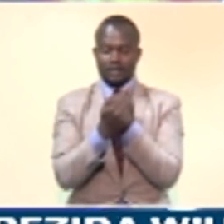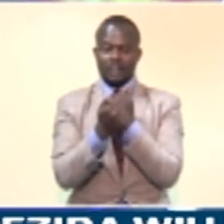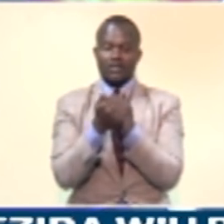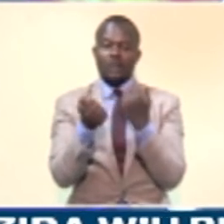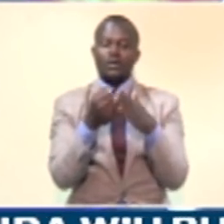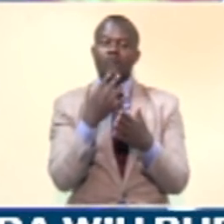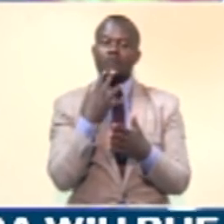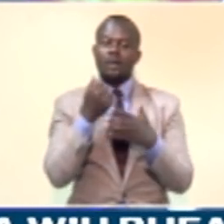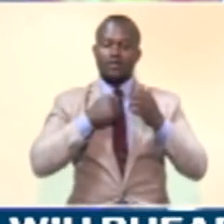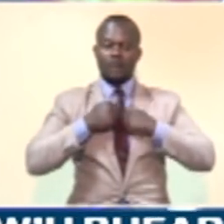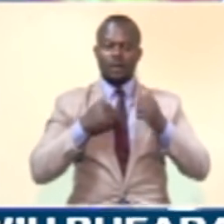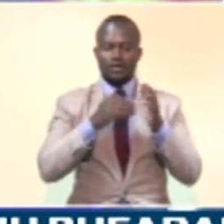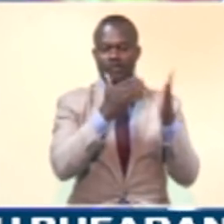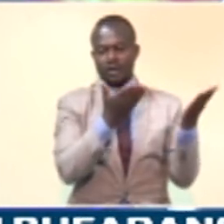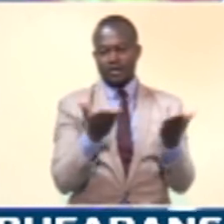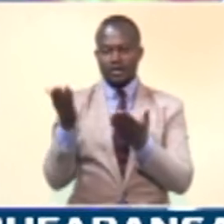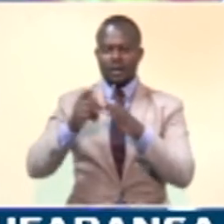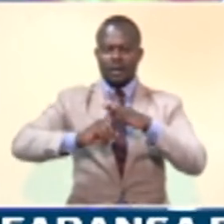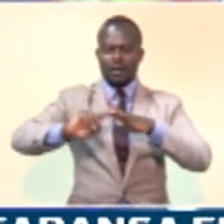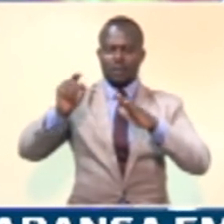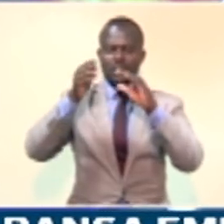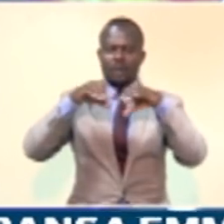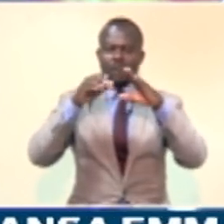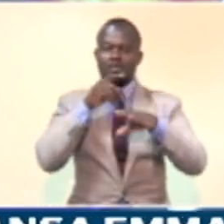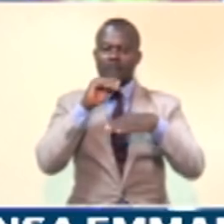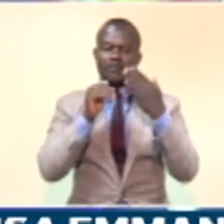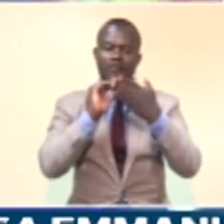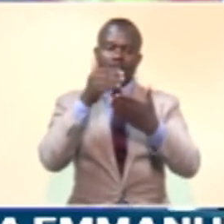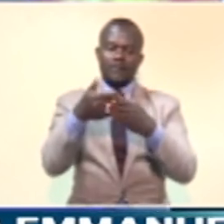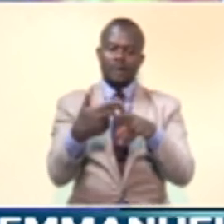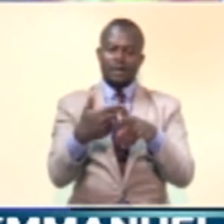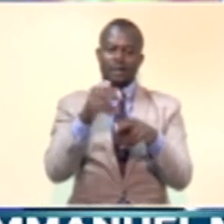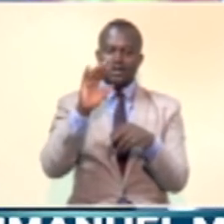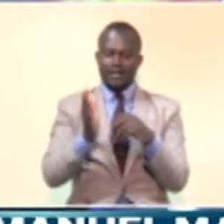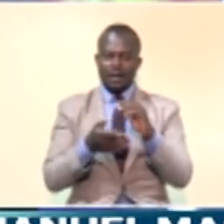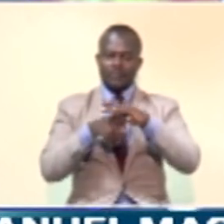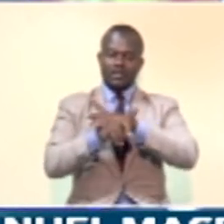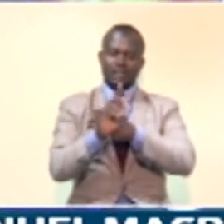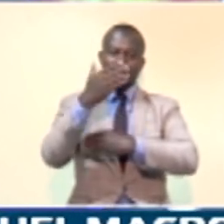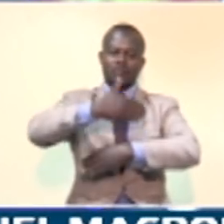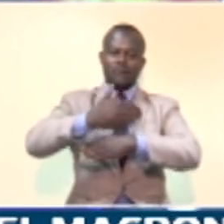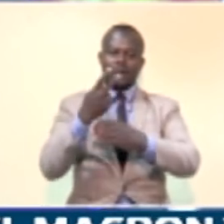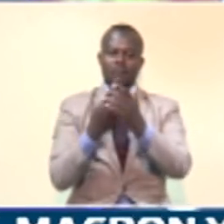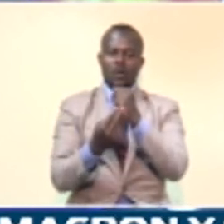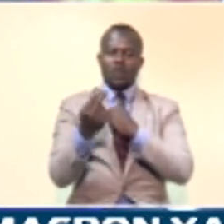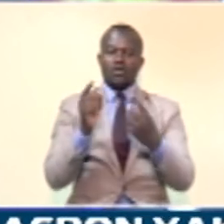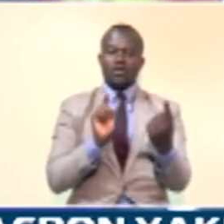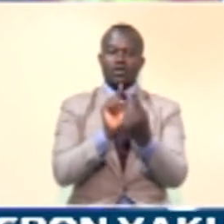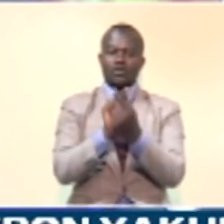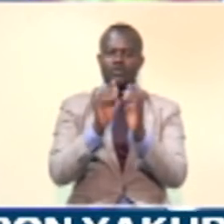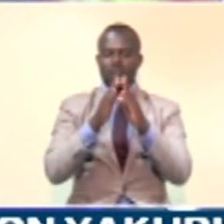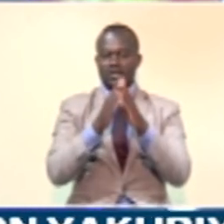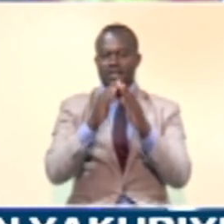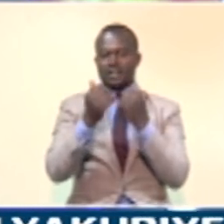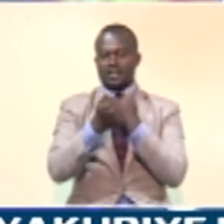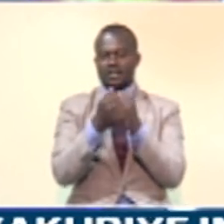uyu wa kane u Rwanda rwongeye kwakira impunzi z'abanyekongo zibarirwa hafi mu 5,000 zinjiriye ku mipaka yombi ihuza imijyi ya